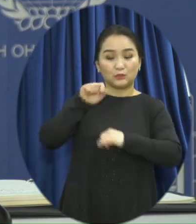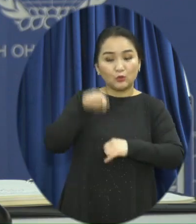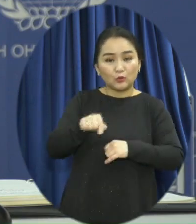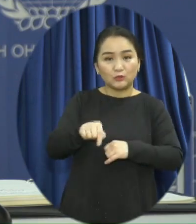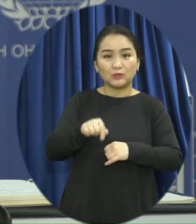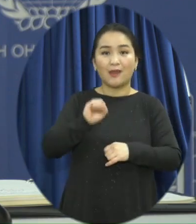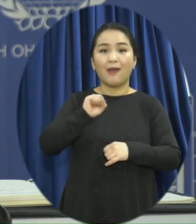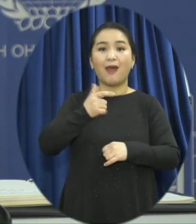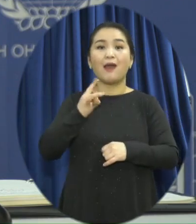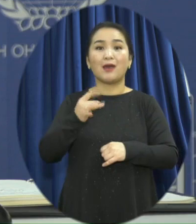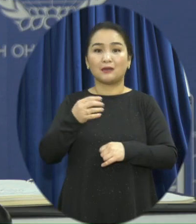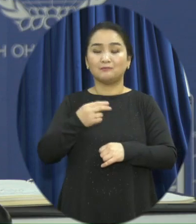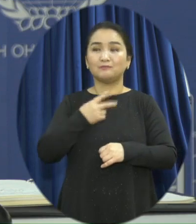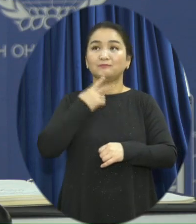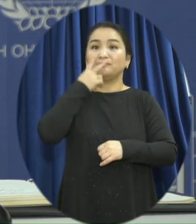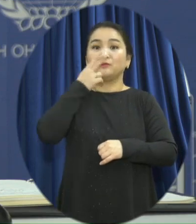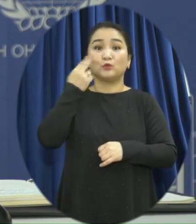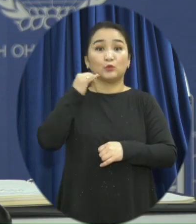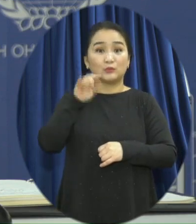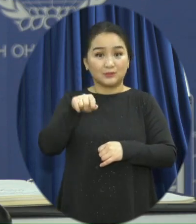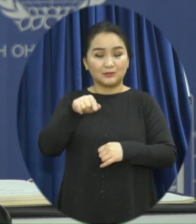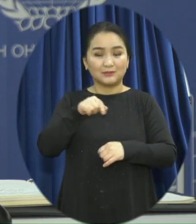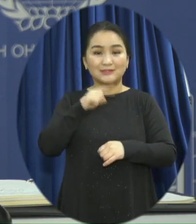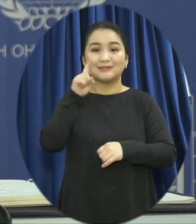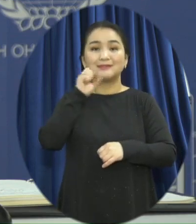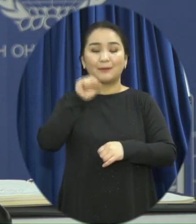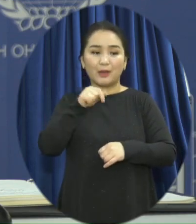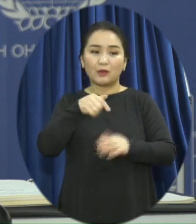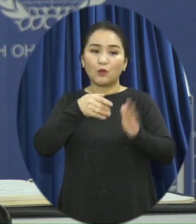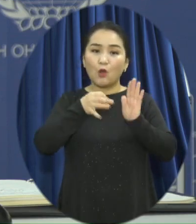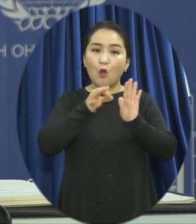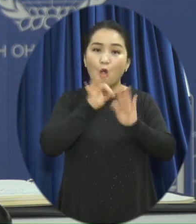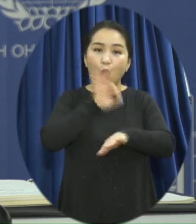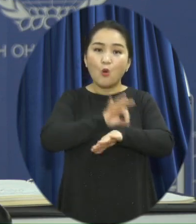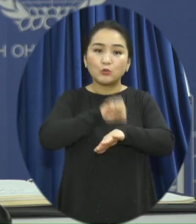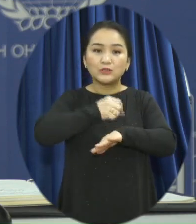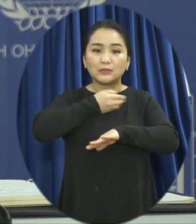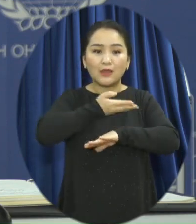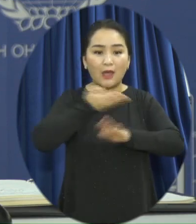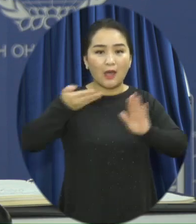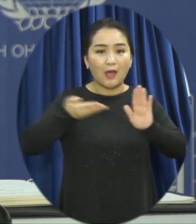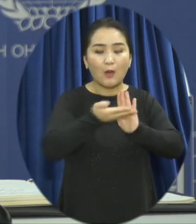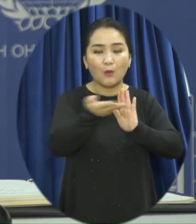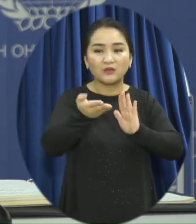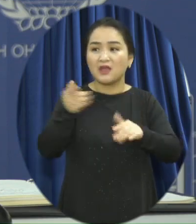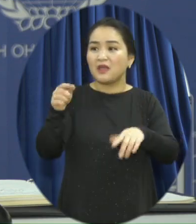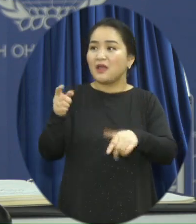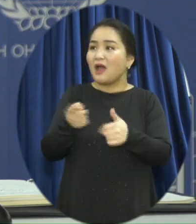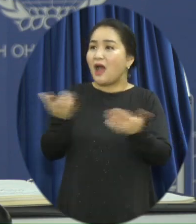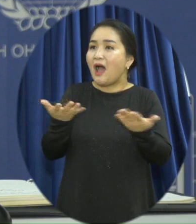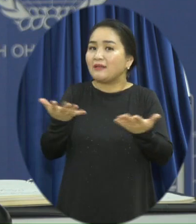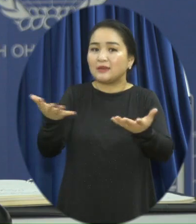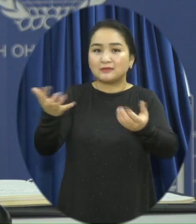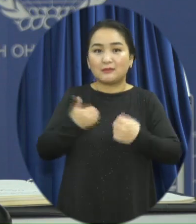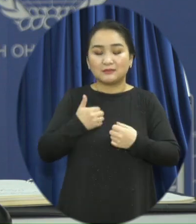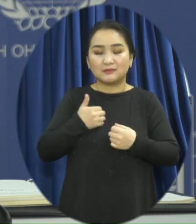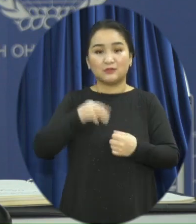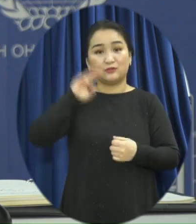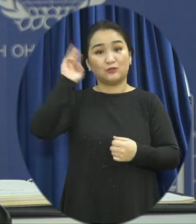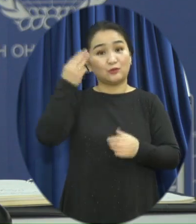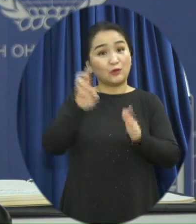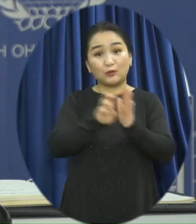халдуу гэдгийг тэр болгон одоо тогтоохч боломжгүй халдвар хаанаас ч хизээч хэндэж халдна гэдгийг бүгд одоо онцгой